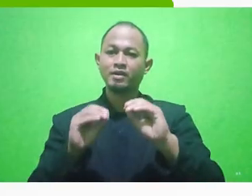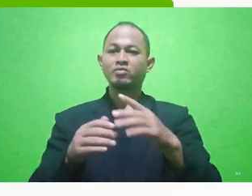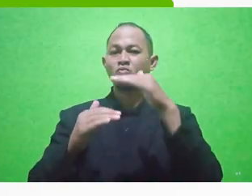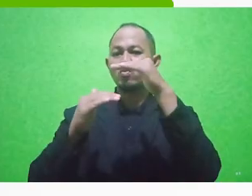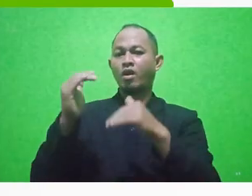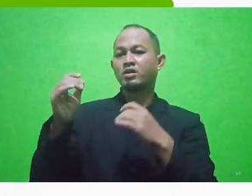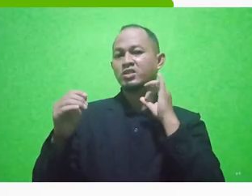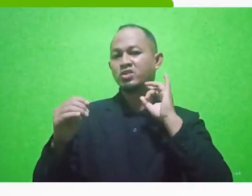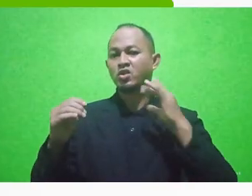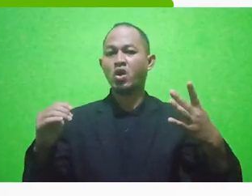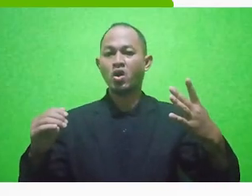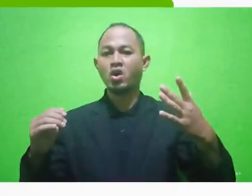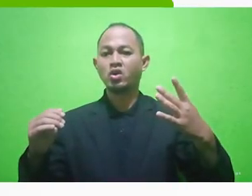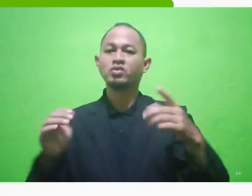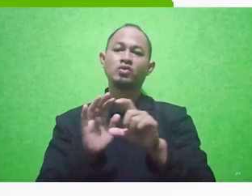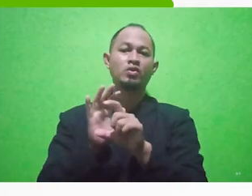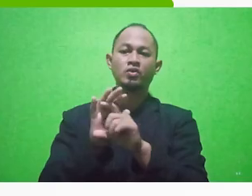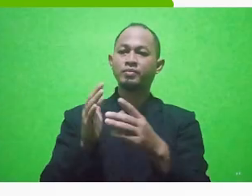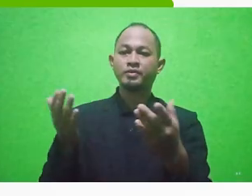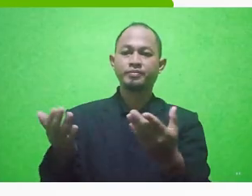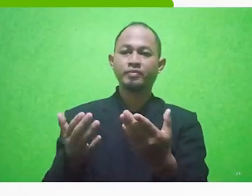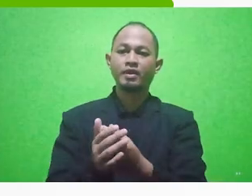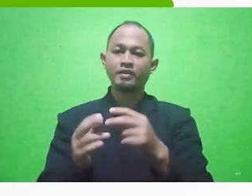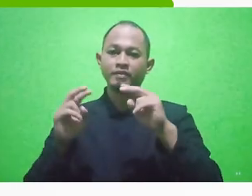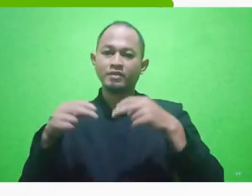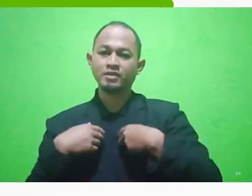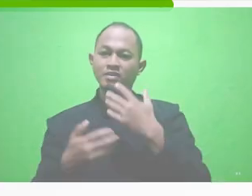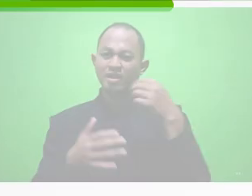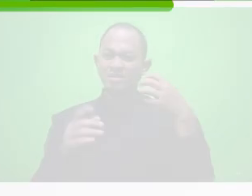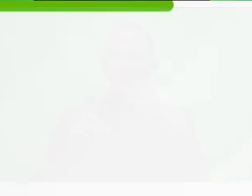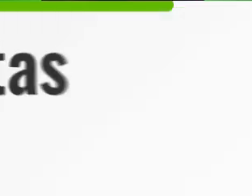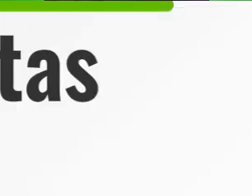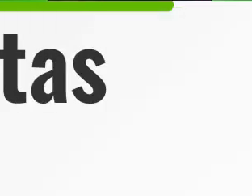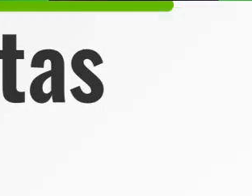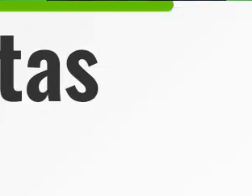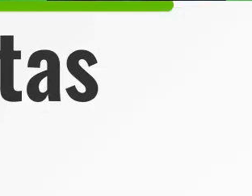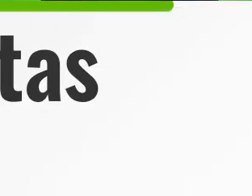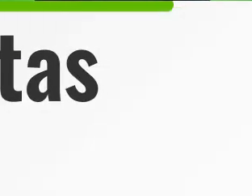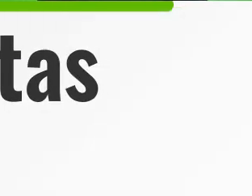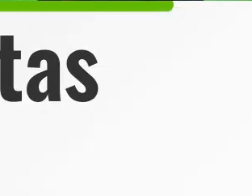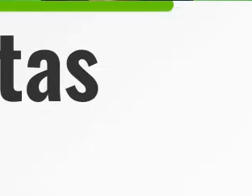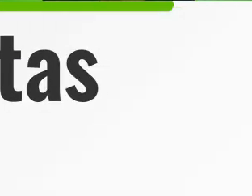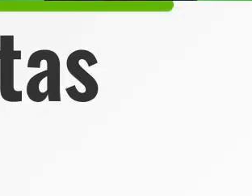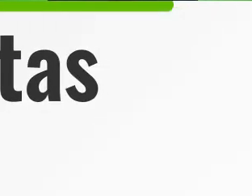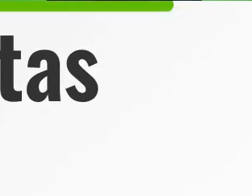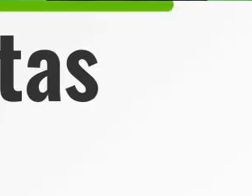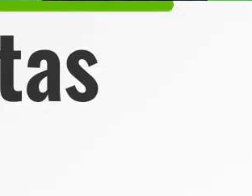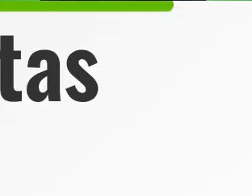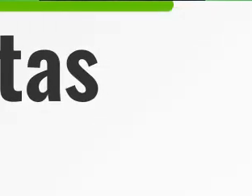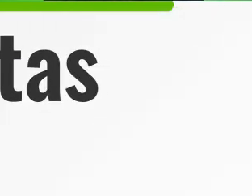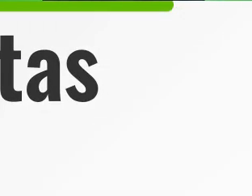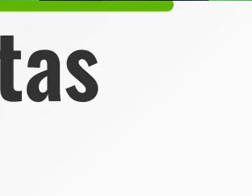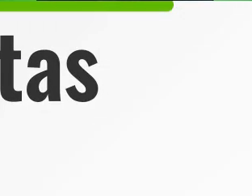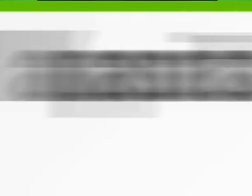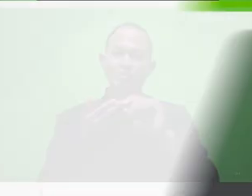pengurangan resiko dan resiliensi, yaitu identifikasi ancaman, kerentanan, dan kapasitas lingkungan satuan